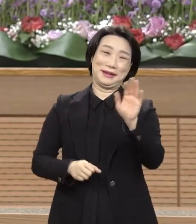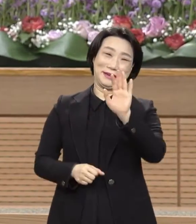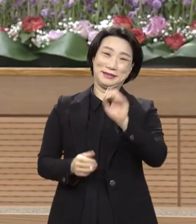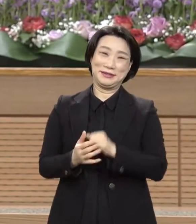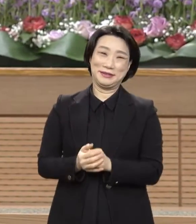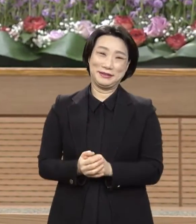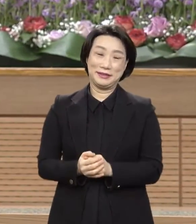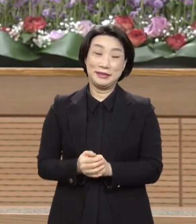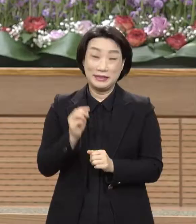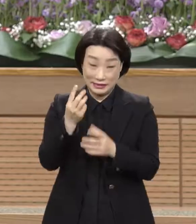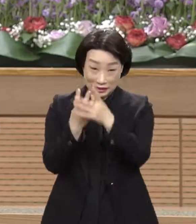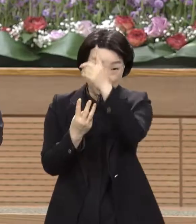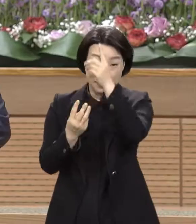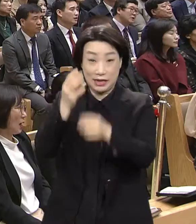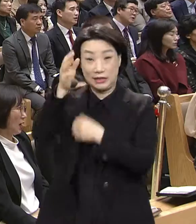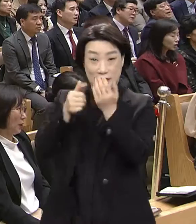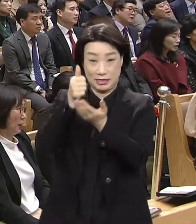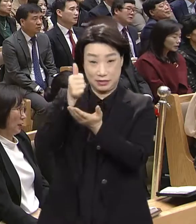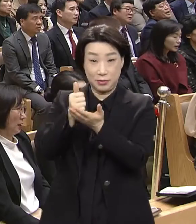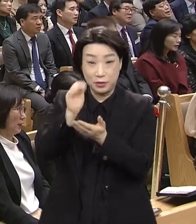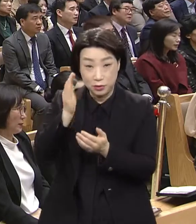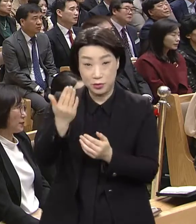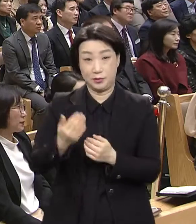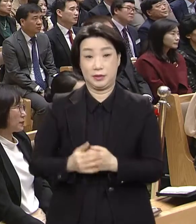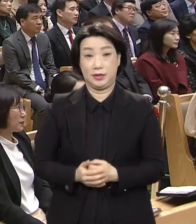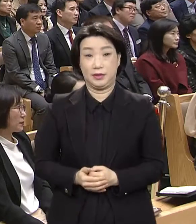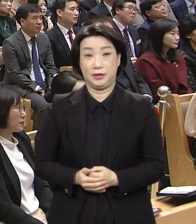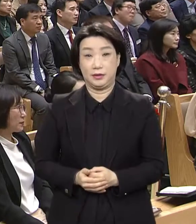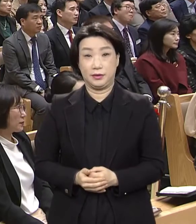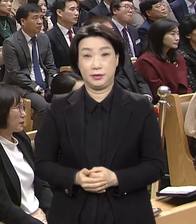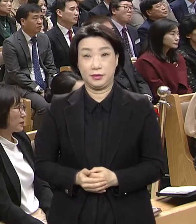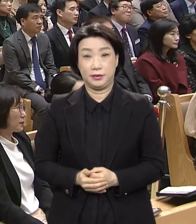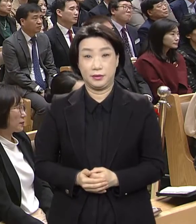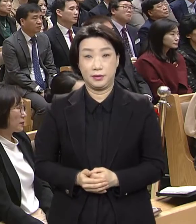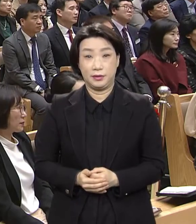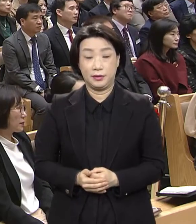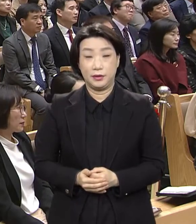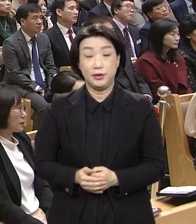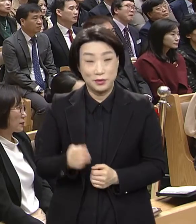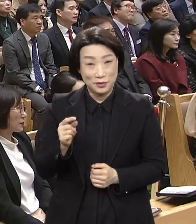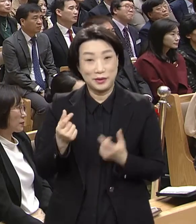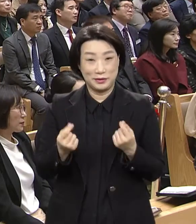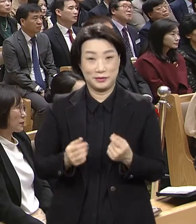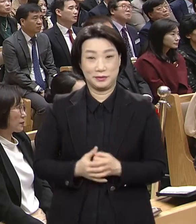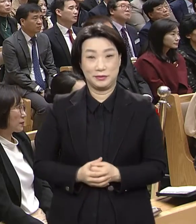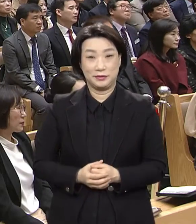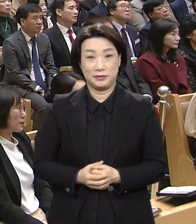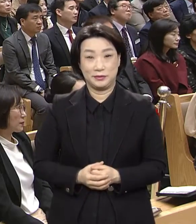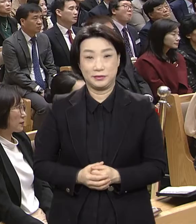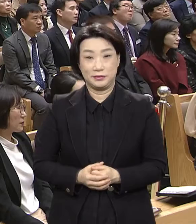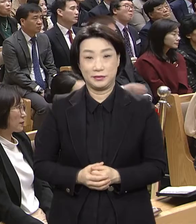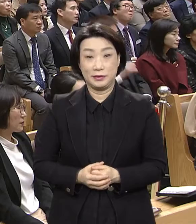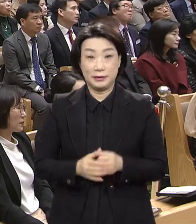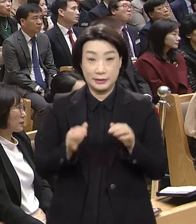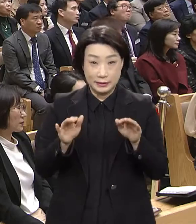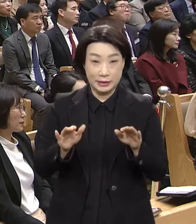않는 것이 삼위 하나님이시다. 네, 그런 분이세요.